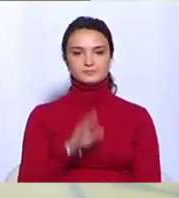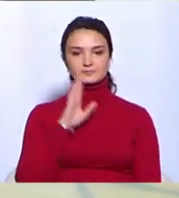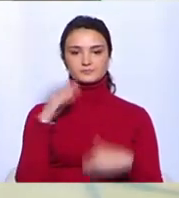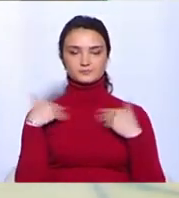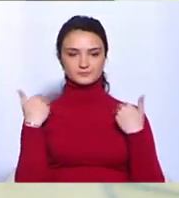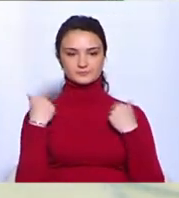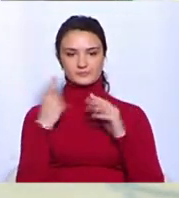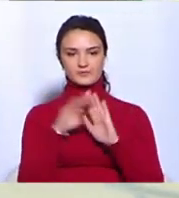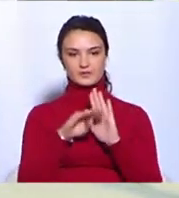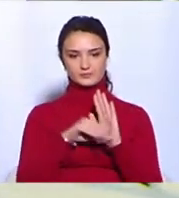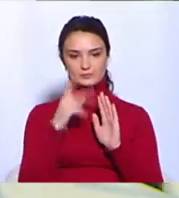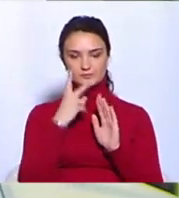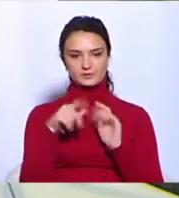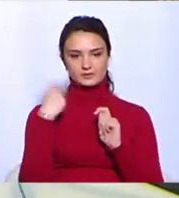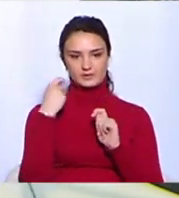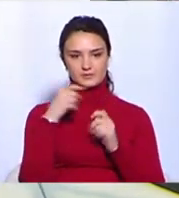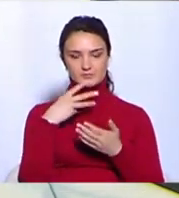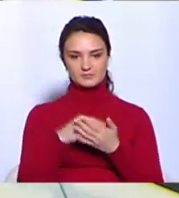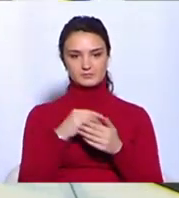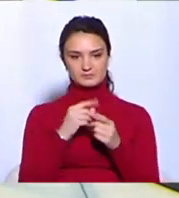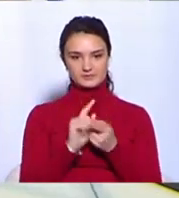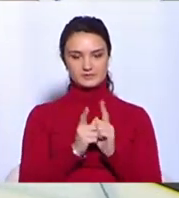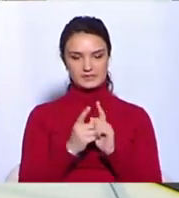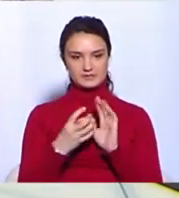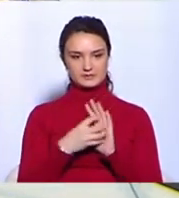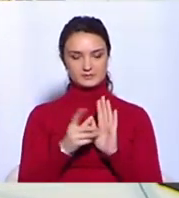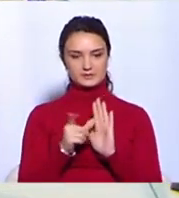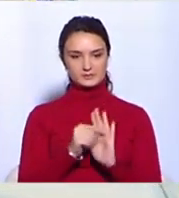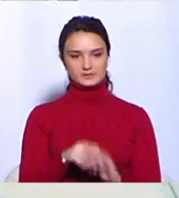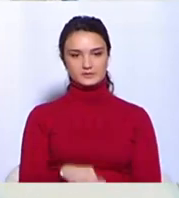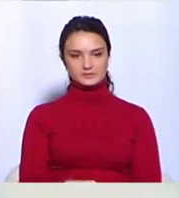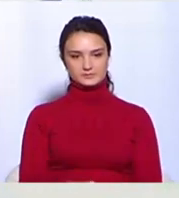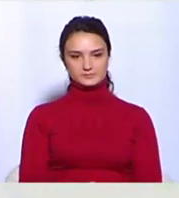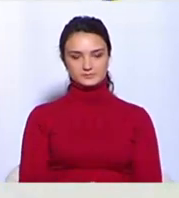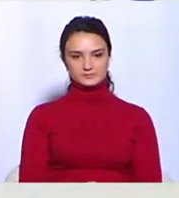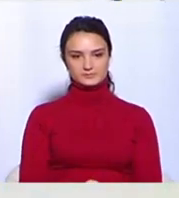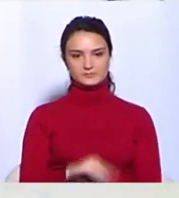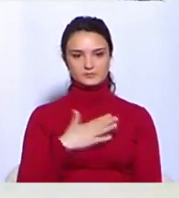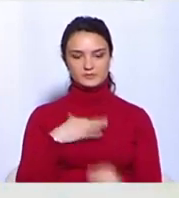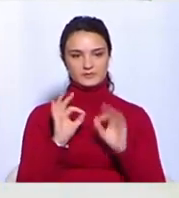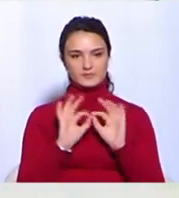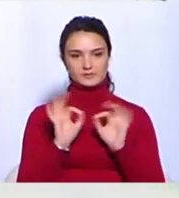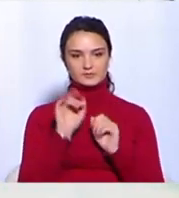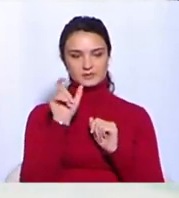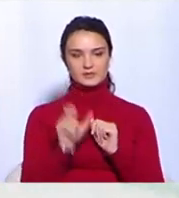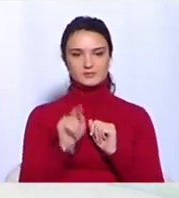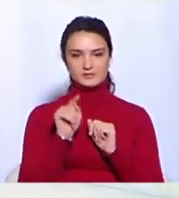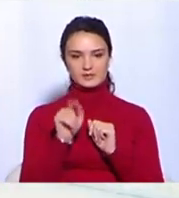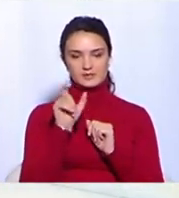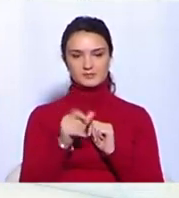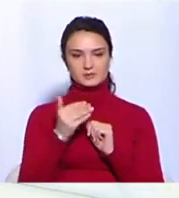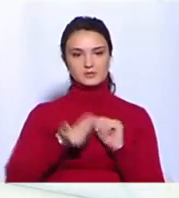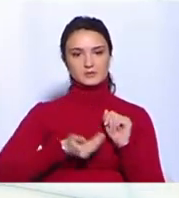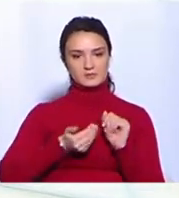დილამშიტობისა. ეს პირველი არხია თქვენ უყურებთ გადაცემას პირადი ექიმი მარი მალაზონია სურთოთ თარგმანით. ჩვენ ლაპარაკობთ ადამიანზე,